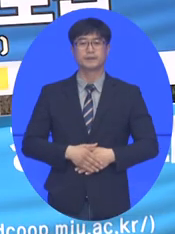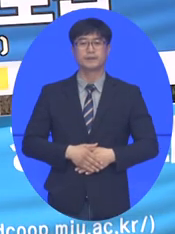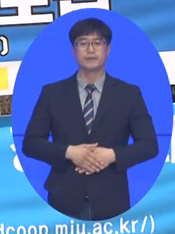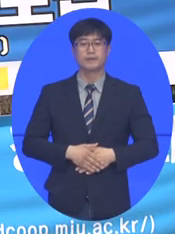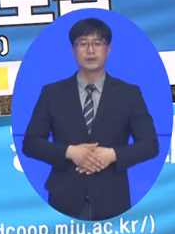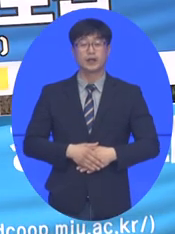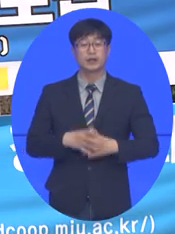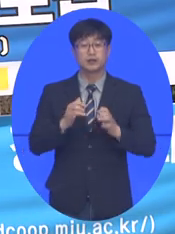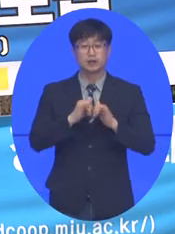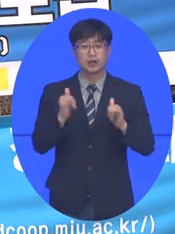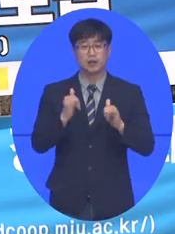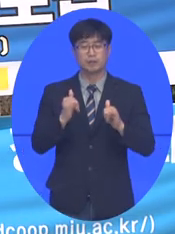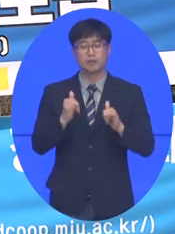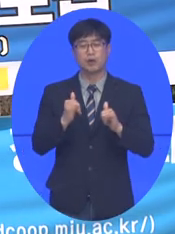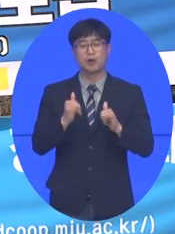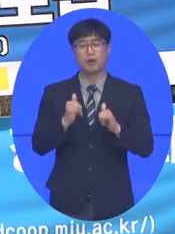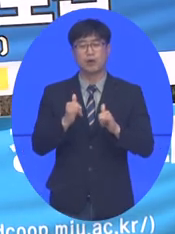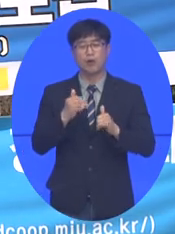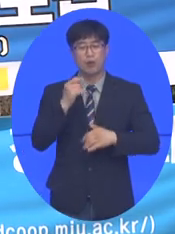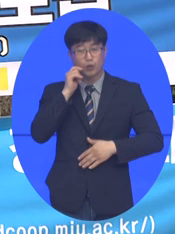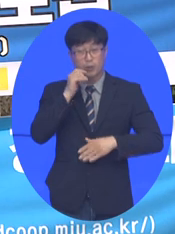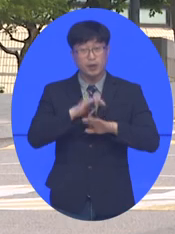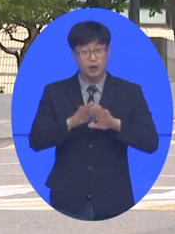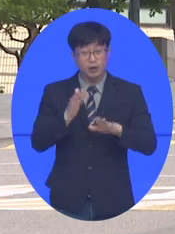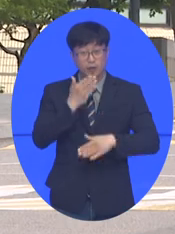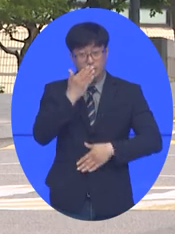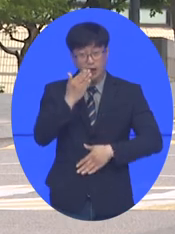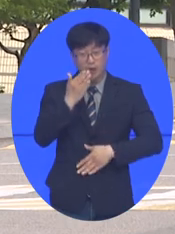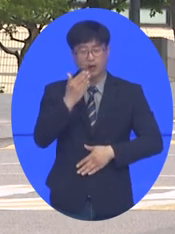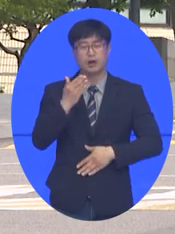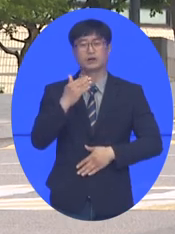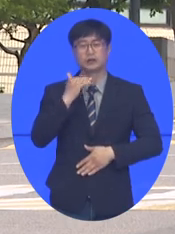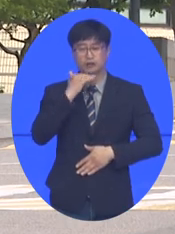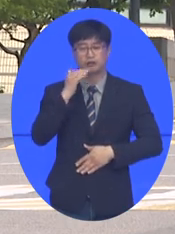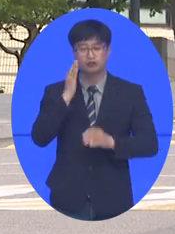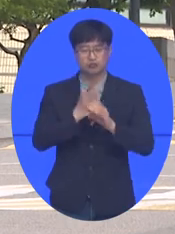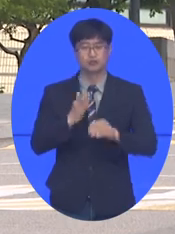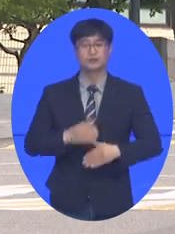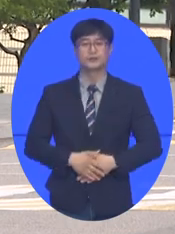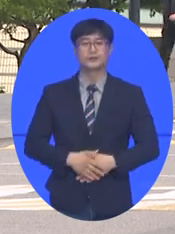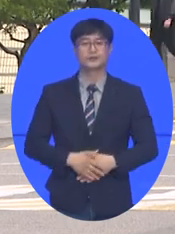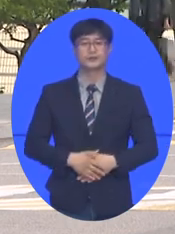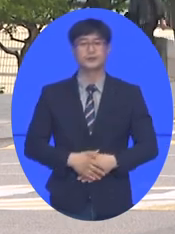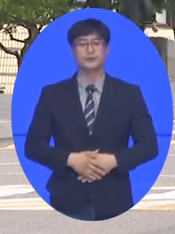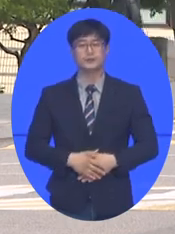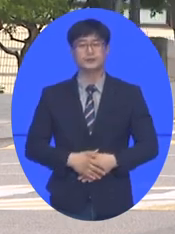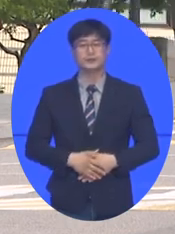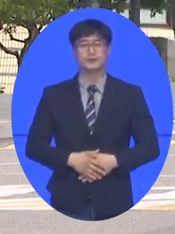인력 숨통 트일지 지켜봐야겠습니다. 경기지TV 최지연입니다.